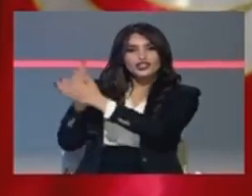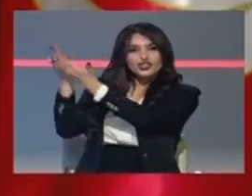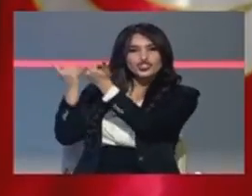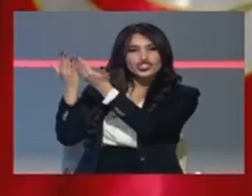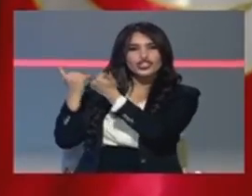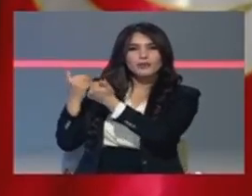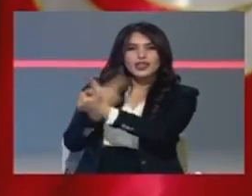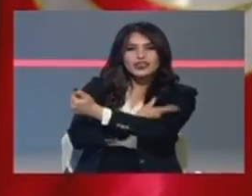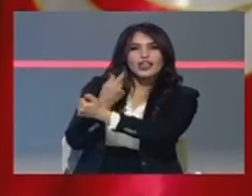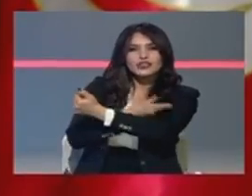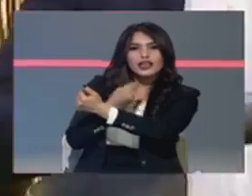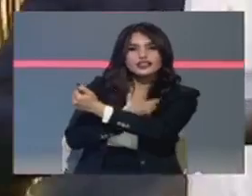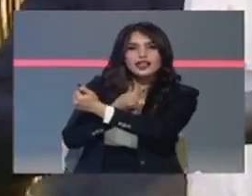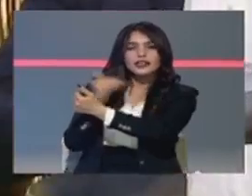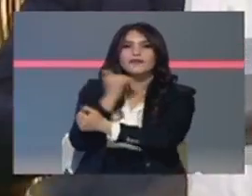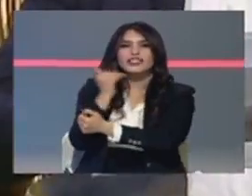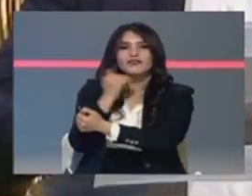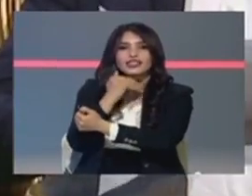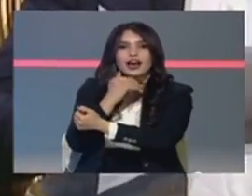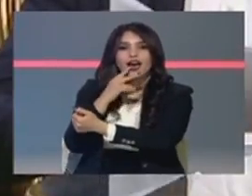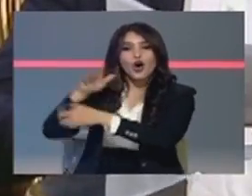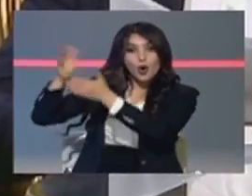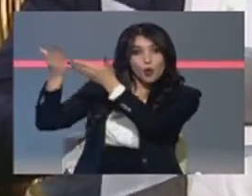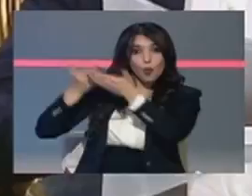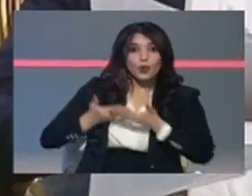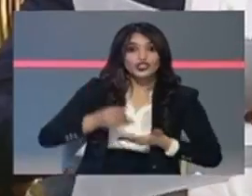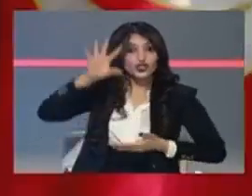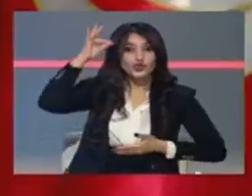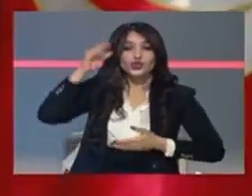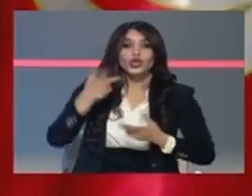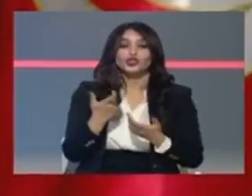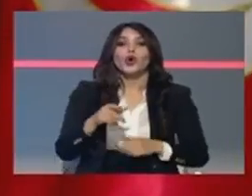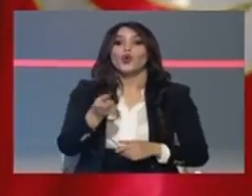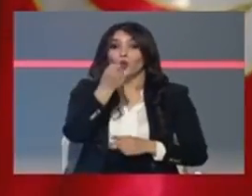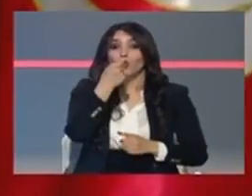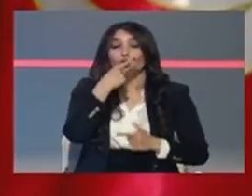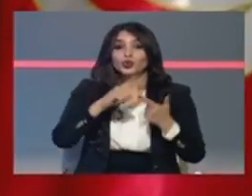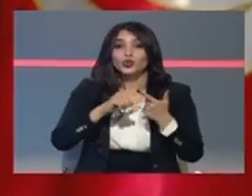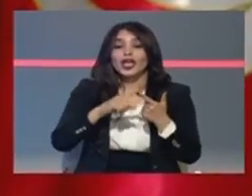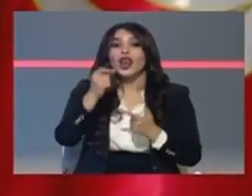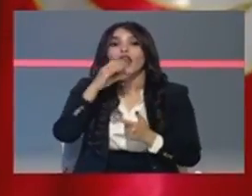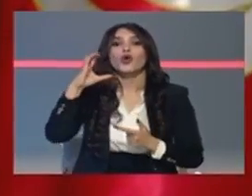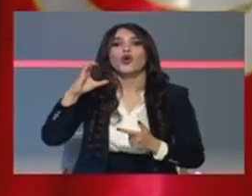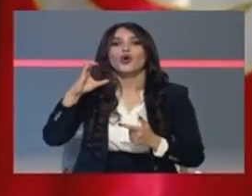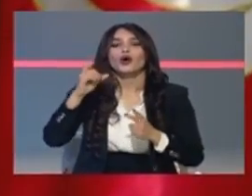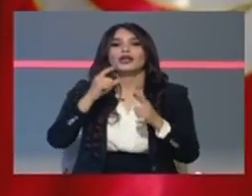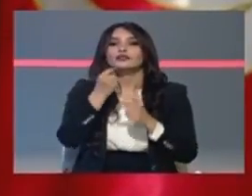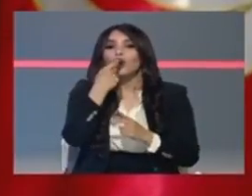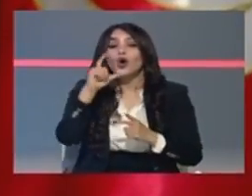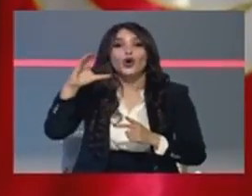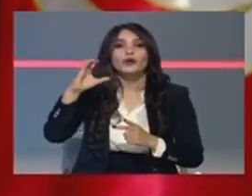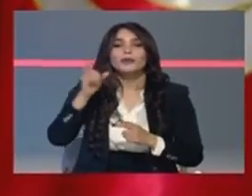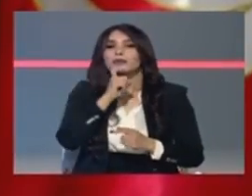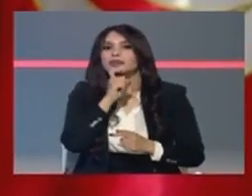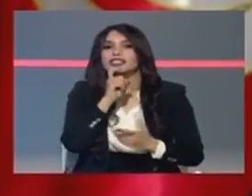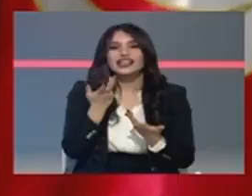يظهر لي باش يجيونا زاد الدواء، معناتها هذا الكلوريكين اللي رغم اللي ما زالت معناتها الاي